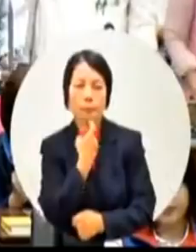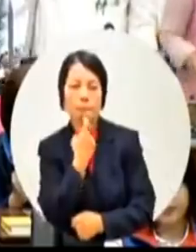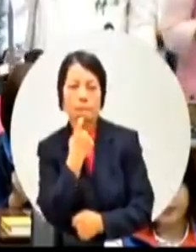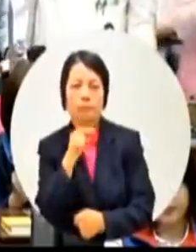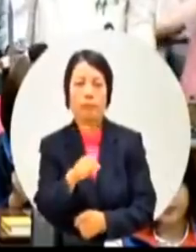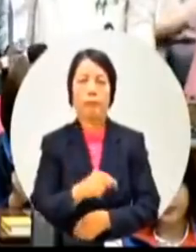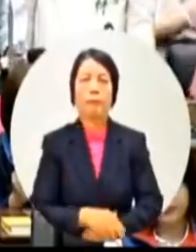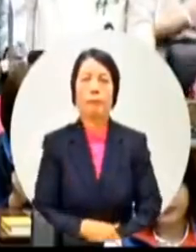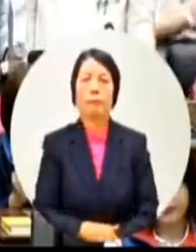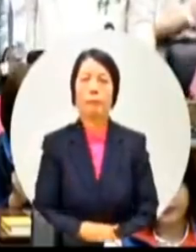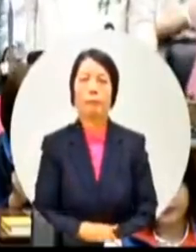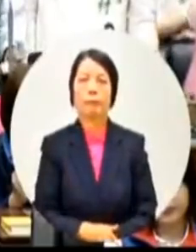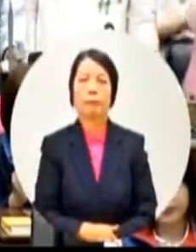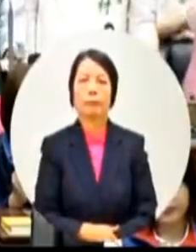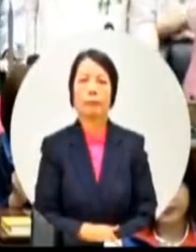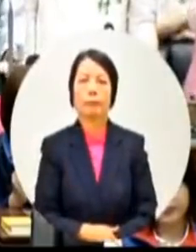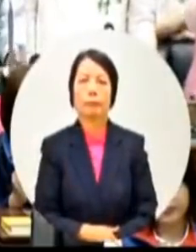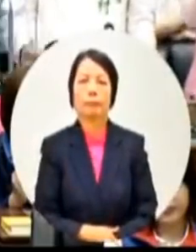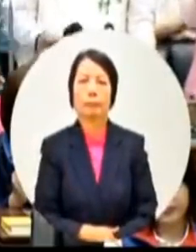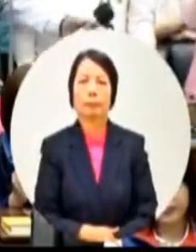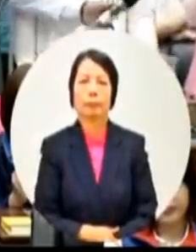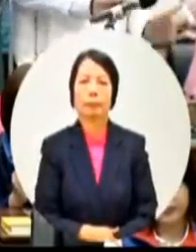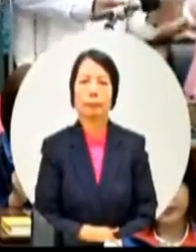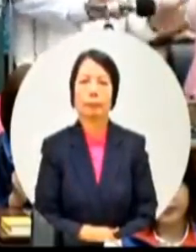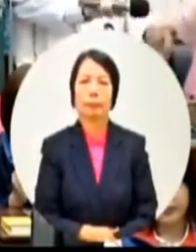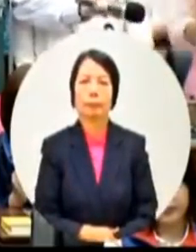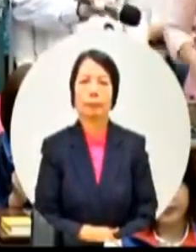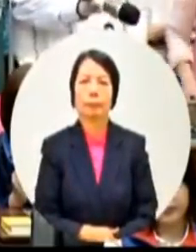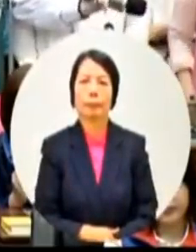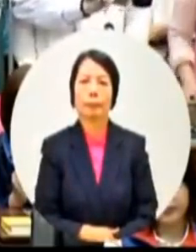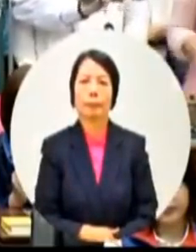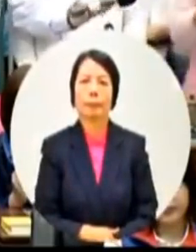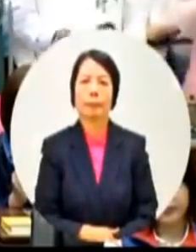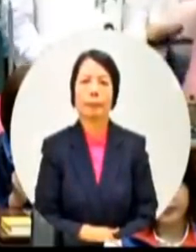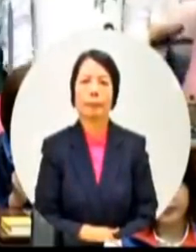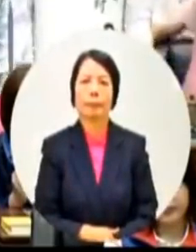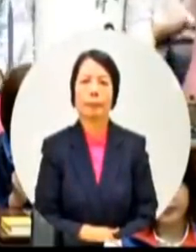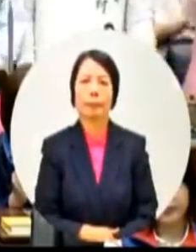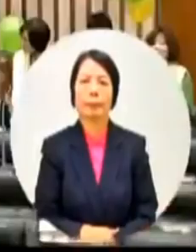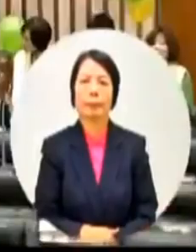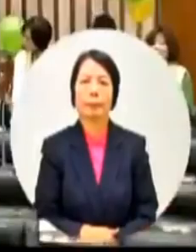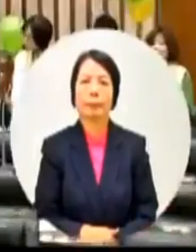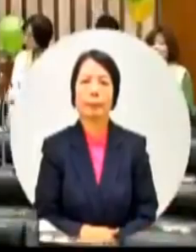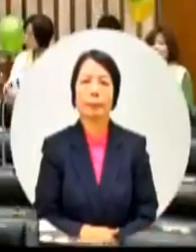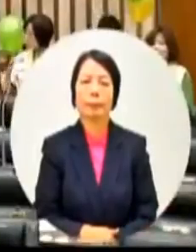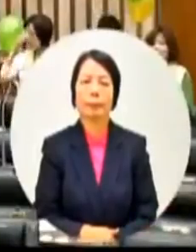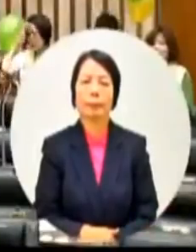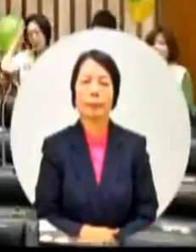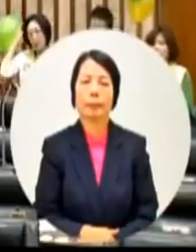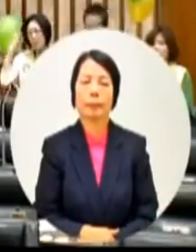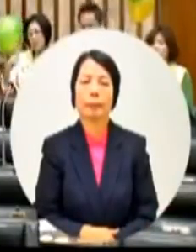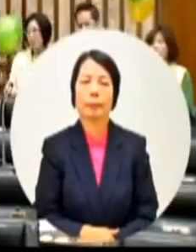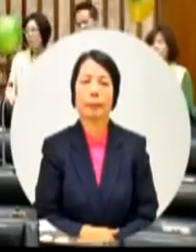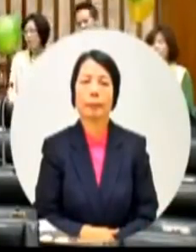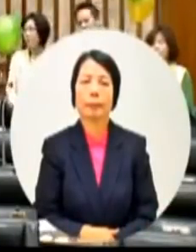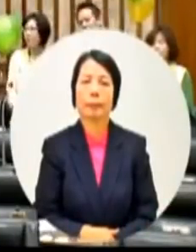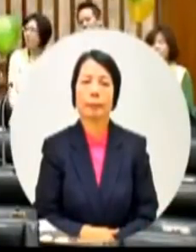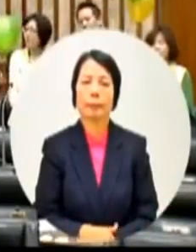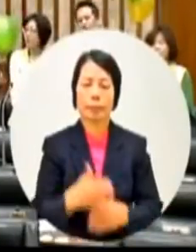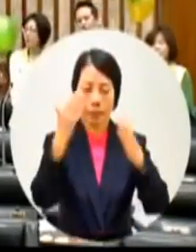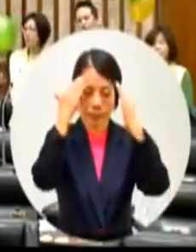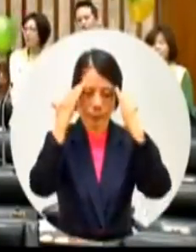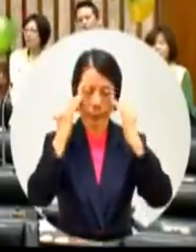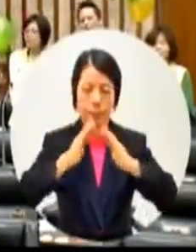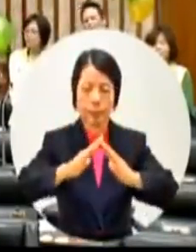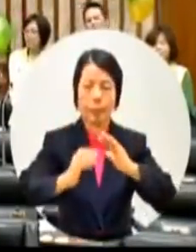控，好，音控，来， 那个麦克风， 音响打开，那个韩市长你请坐，好。刚刚本席也